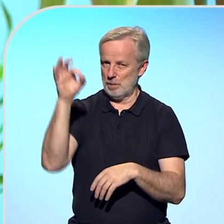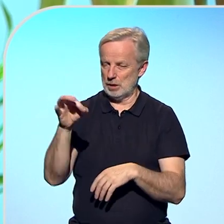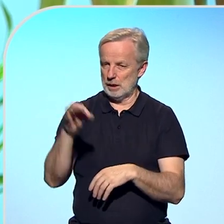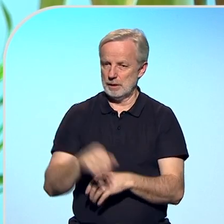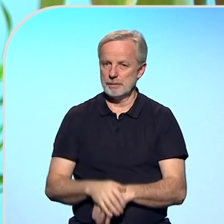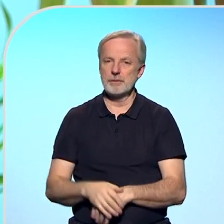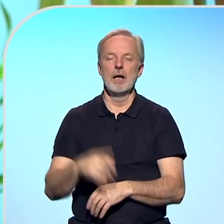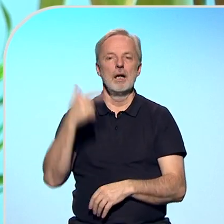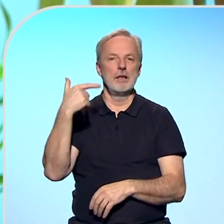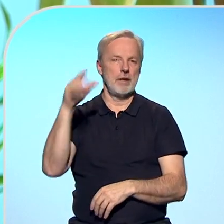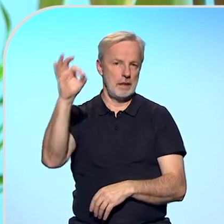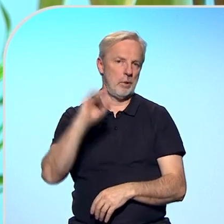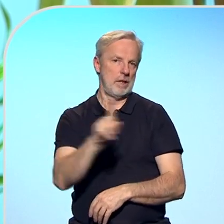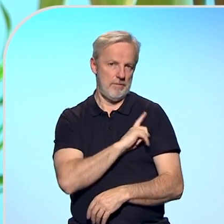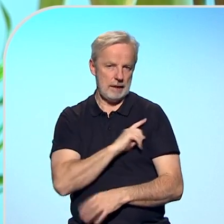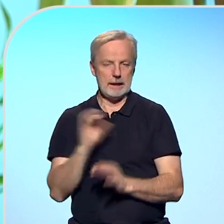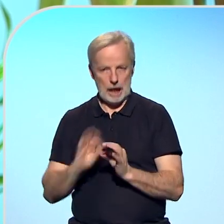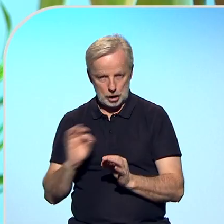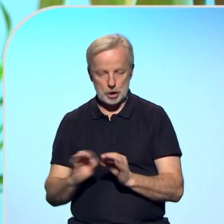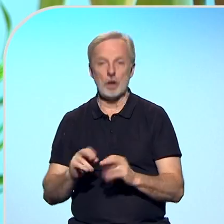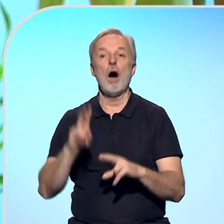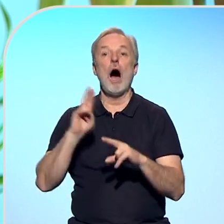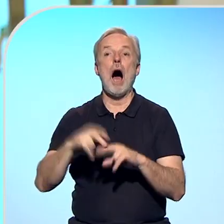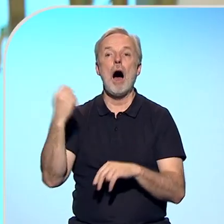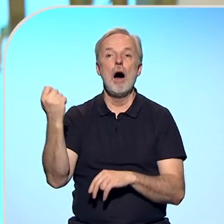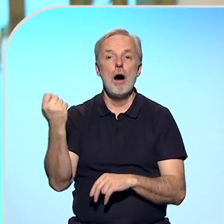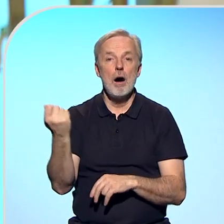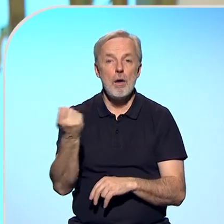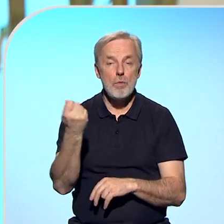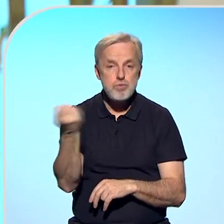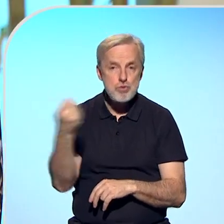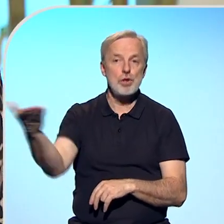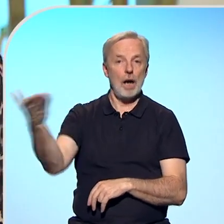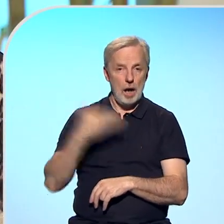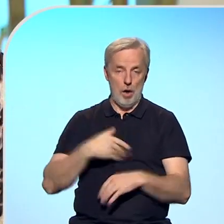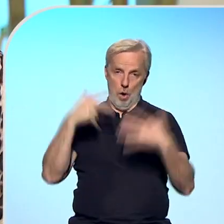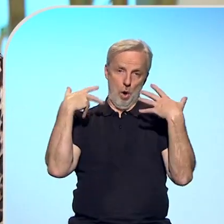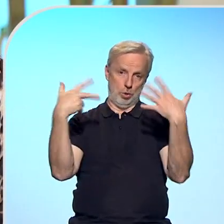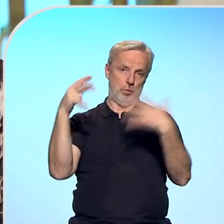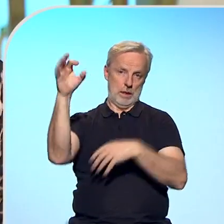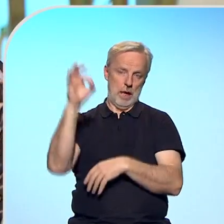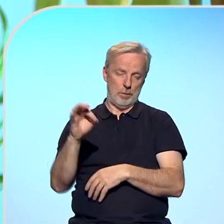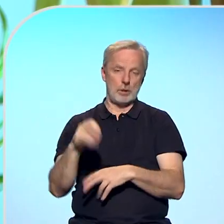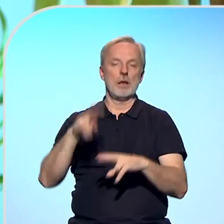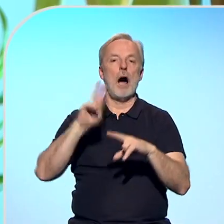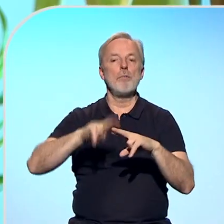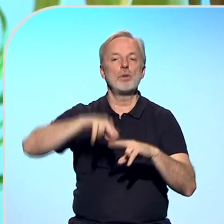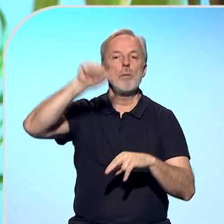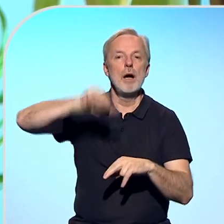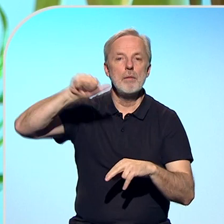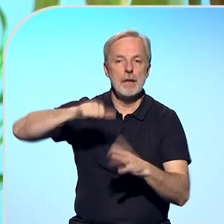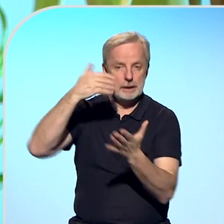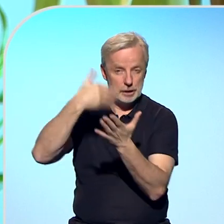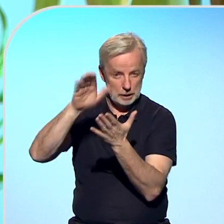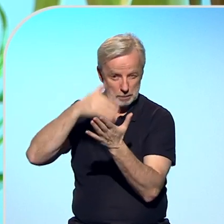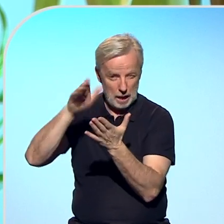vlastních úspor, vlastních zdrojů a k tomu teda nám banka půjčí. Tak a tak, aby vlastně ta naša splátka měsíčná, vlastně suma všetkých